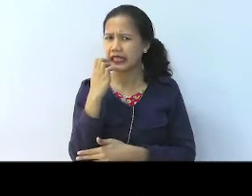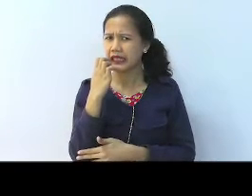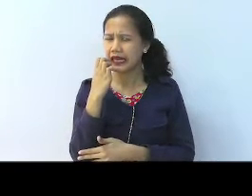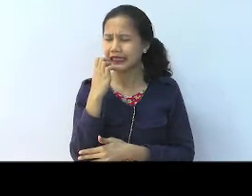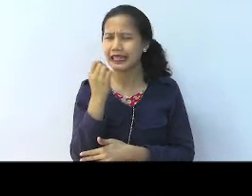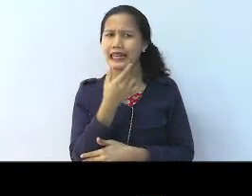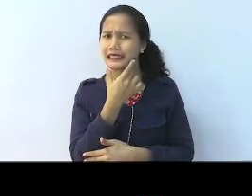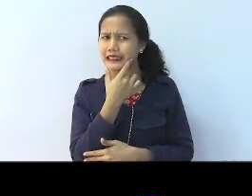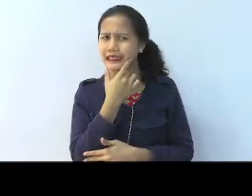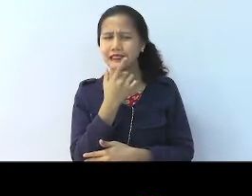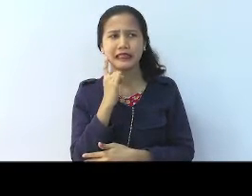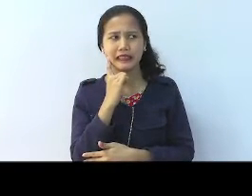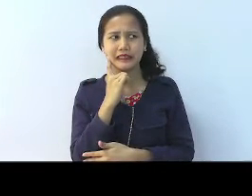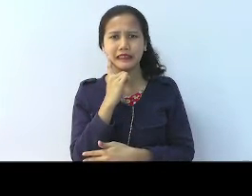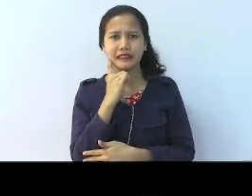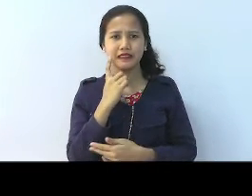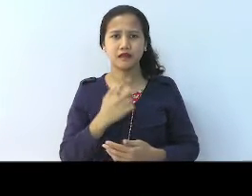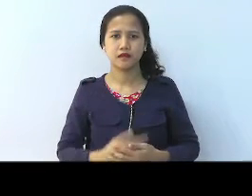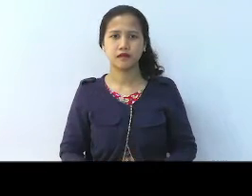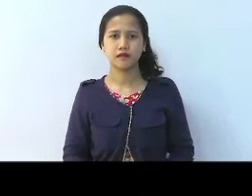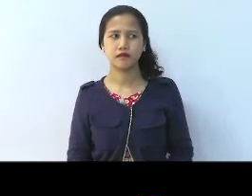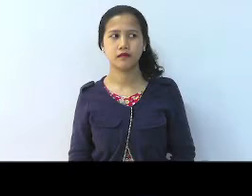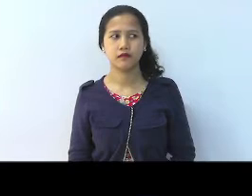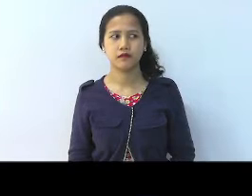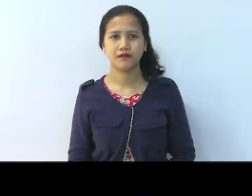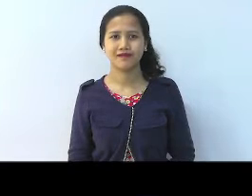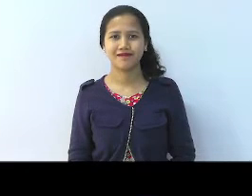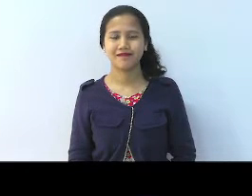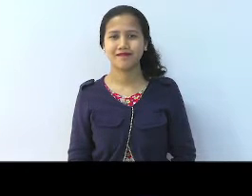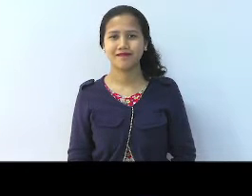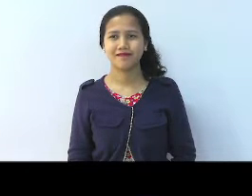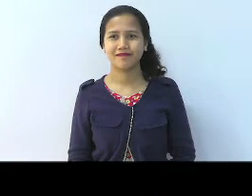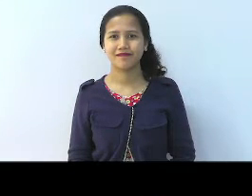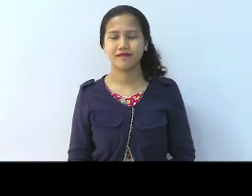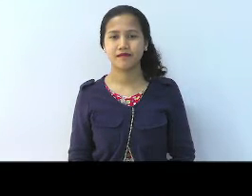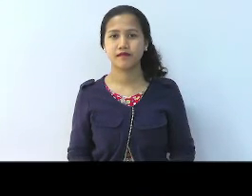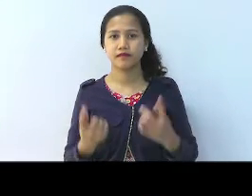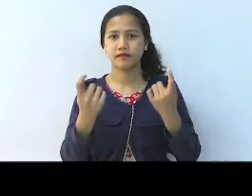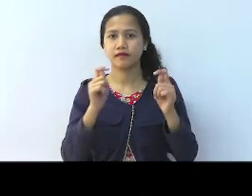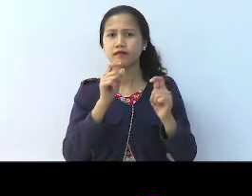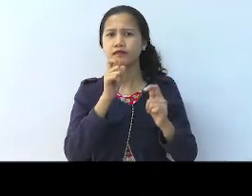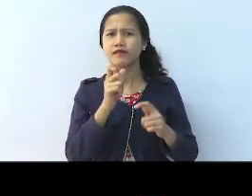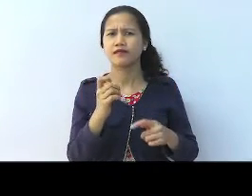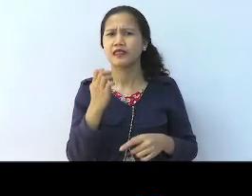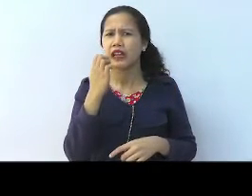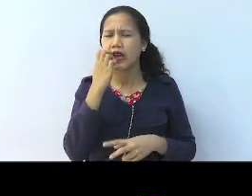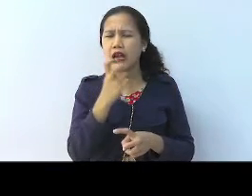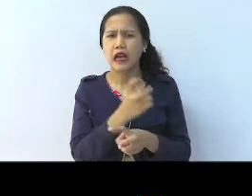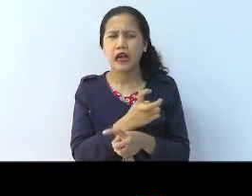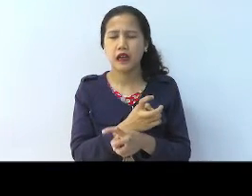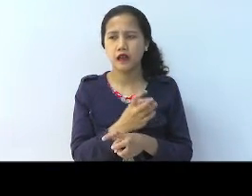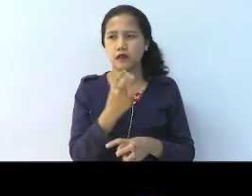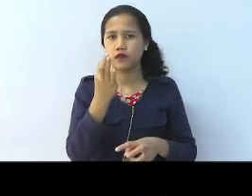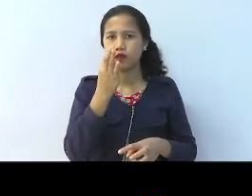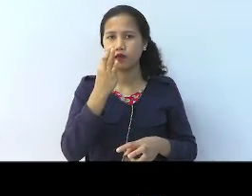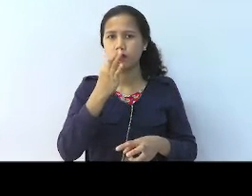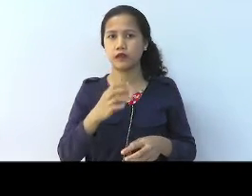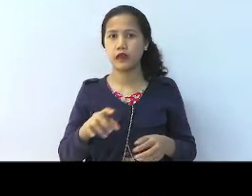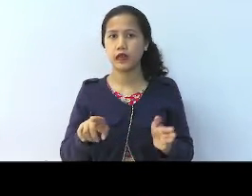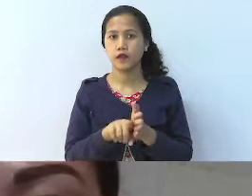Yan. Yun nga, curb bad habits. Yung mga nagngangat-ngat ng kuko, ng ball pen,